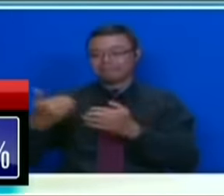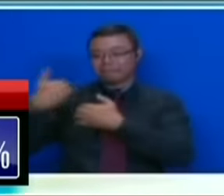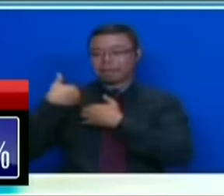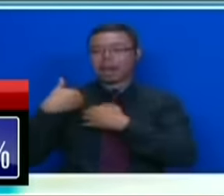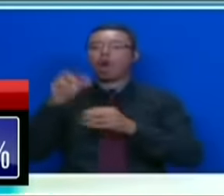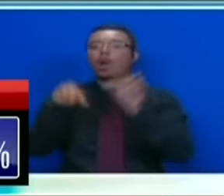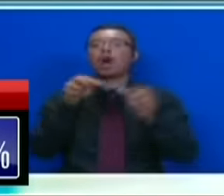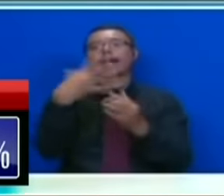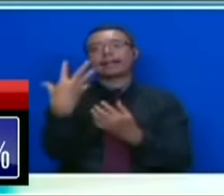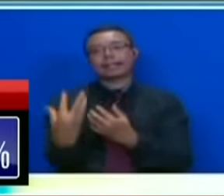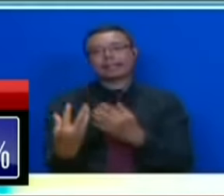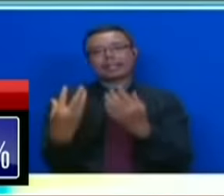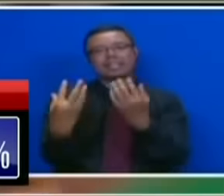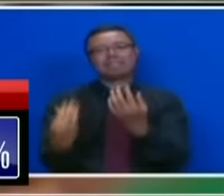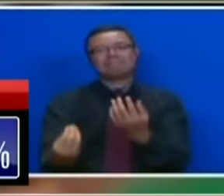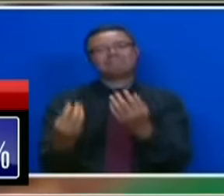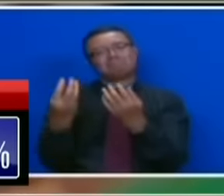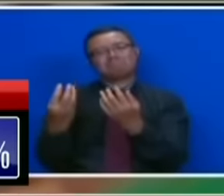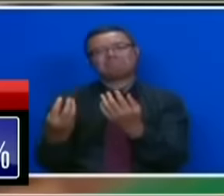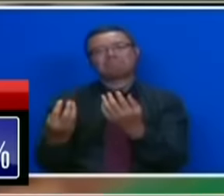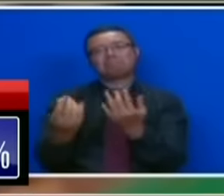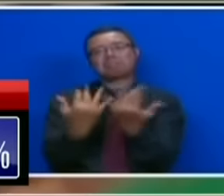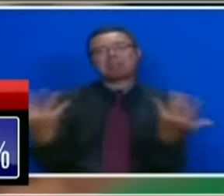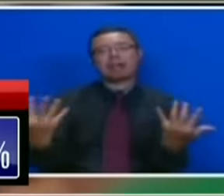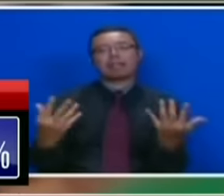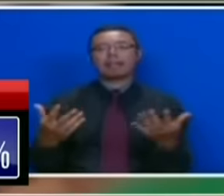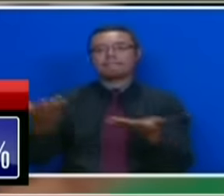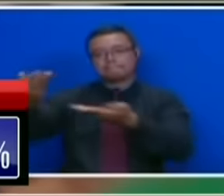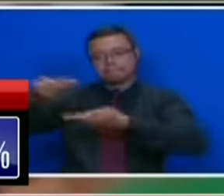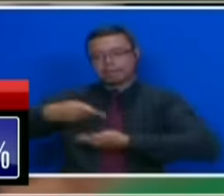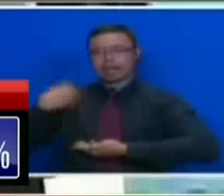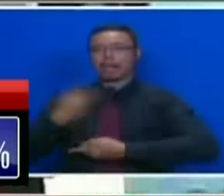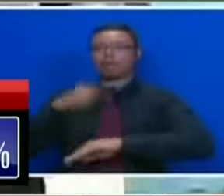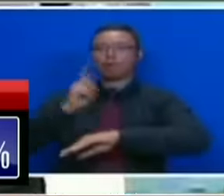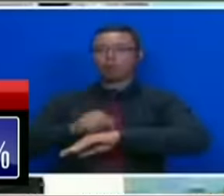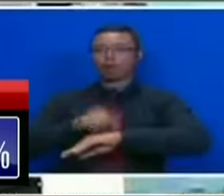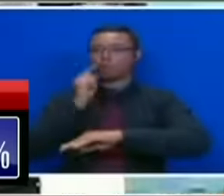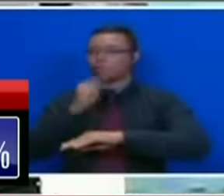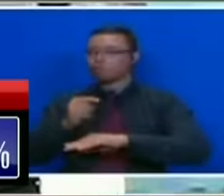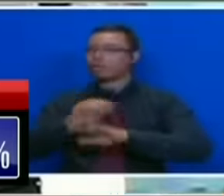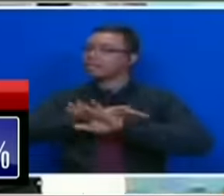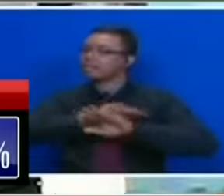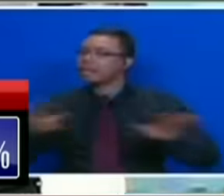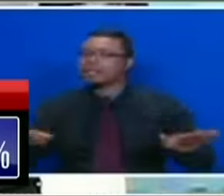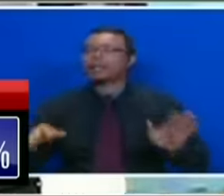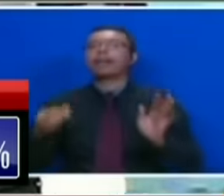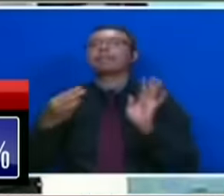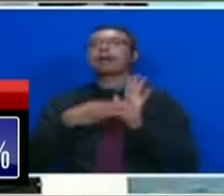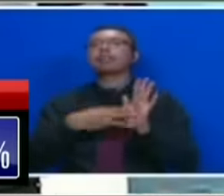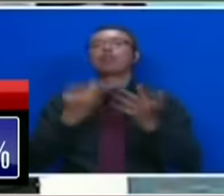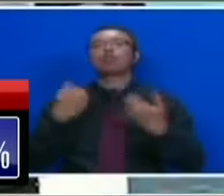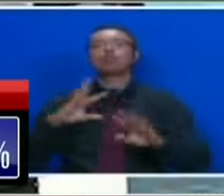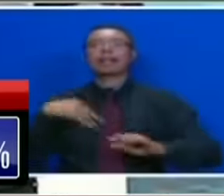karena itu, izinkan kami untuk menuntaskan apa yang sudah